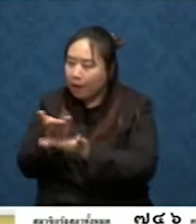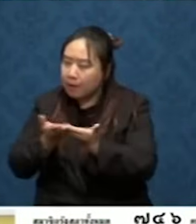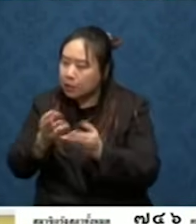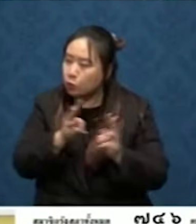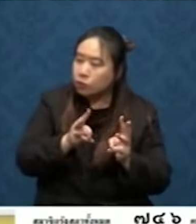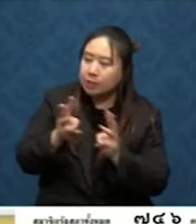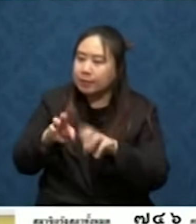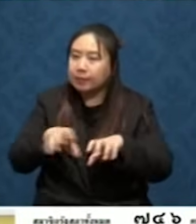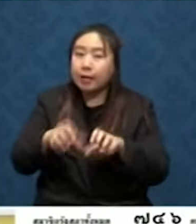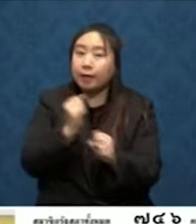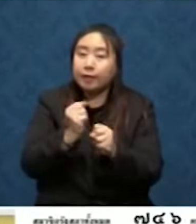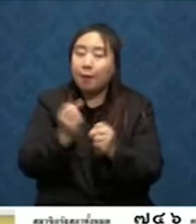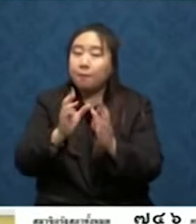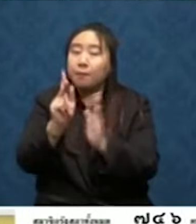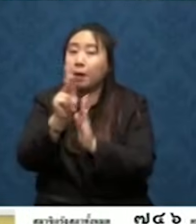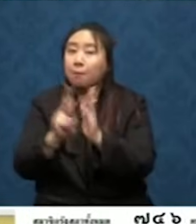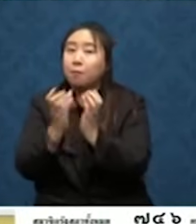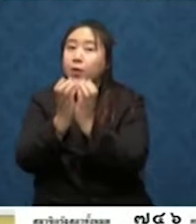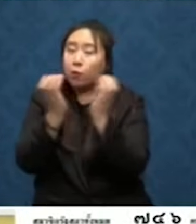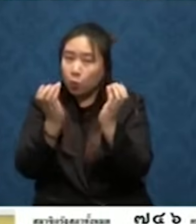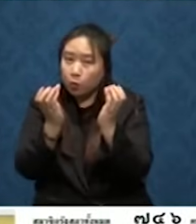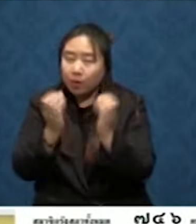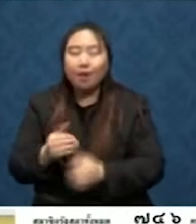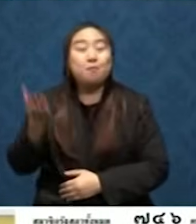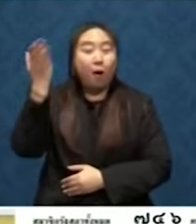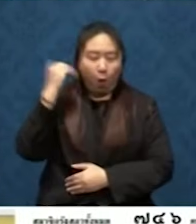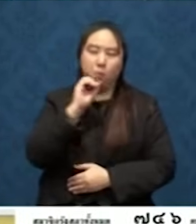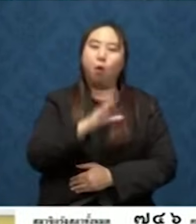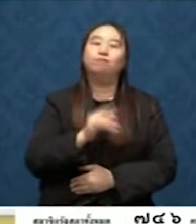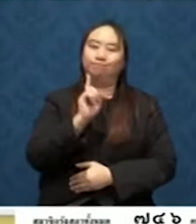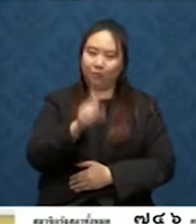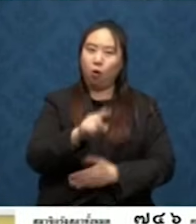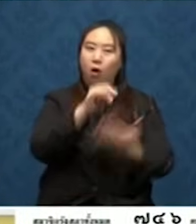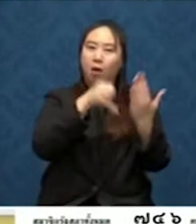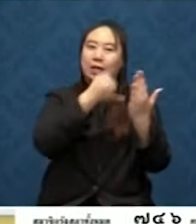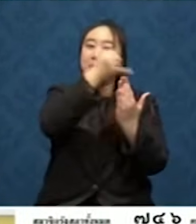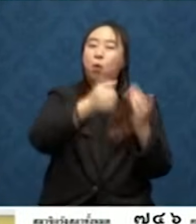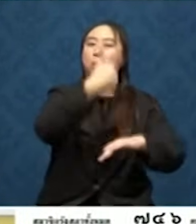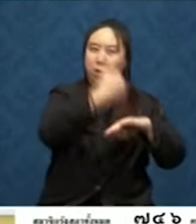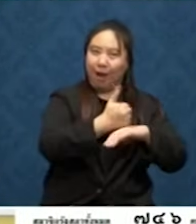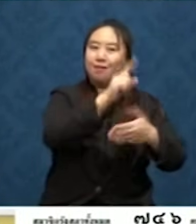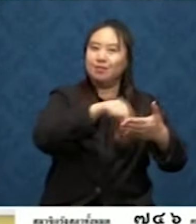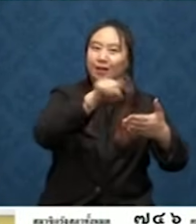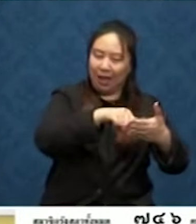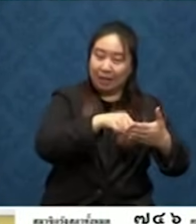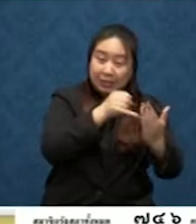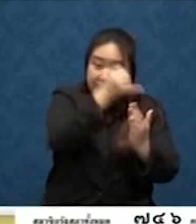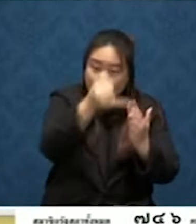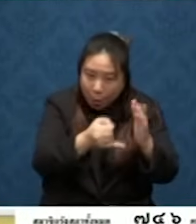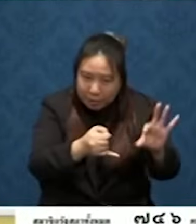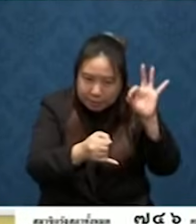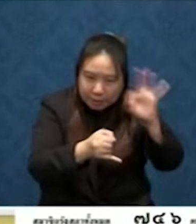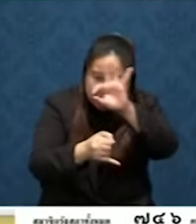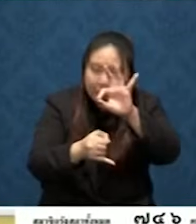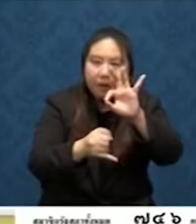จากคำสัญญาว่าจะเลือกตั้งผู้ว่าในจังหวัดนำร่องตอนนี้ก็เหลือเพียงการฟื้นคืนชีพผู้ว่า